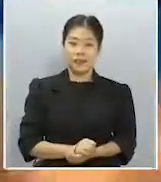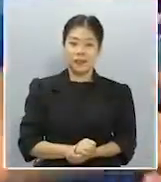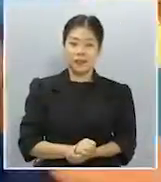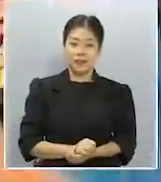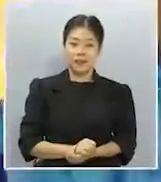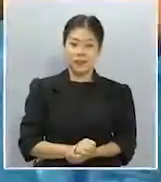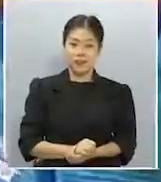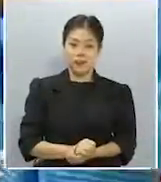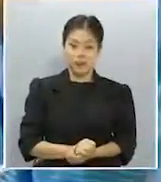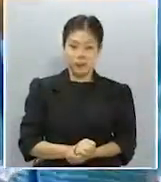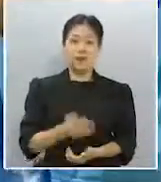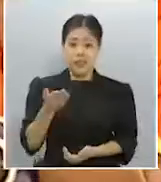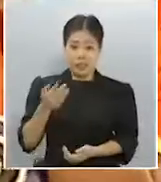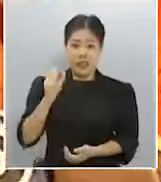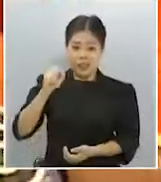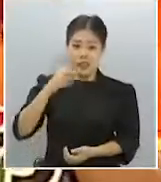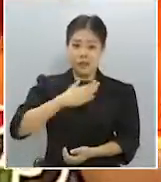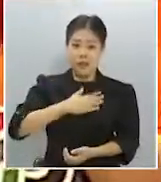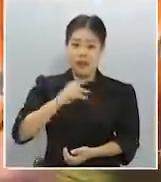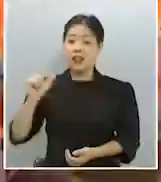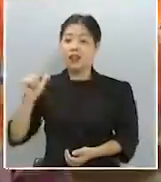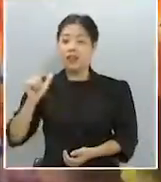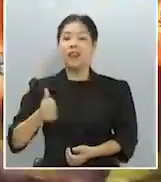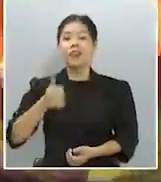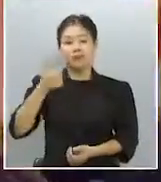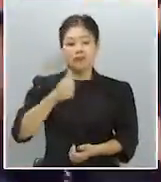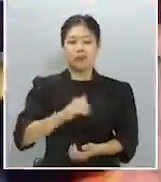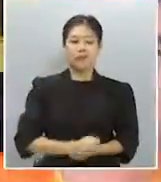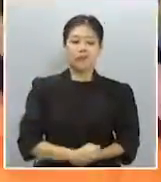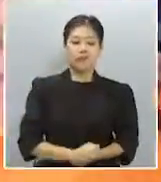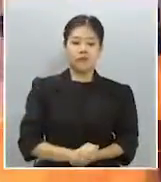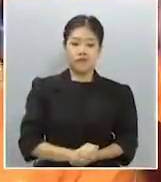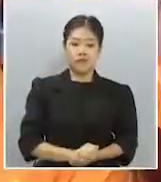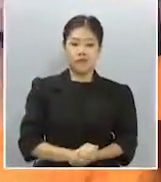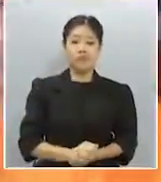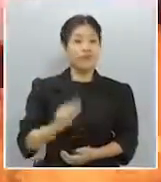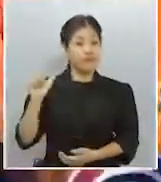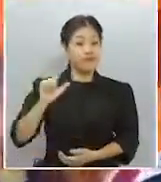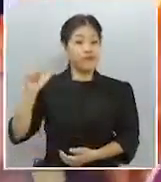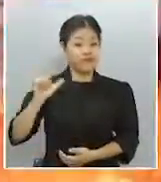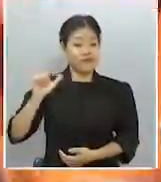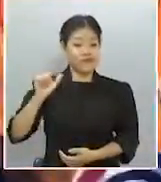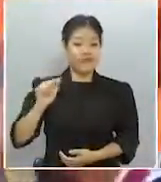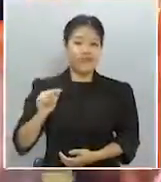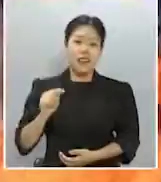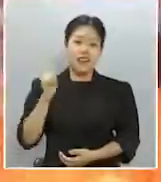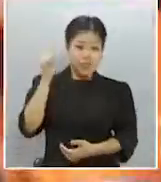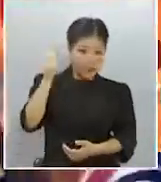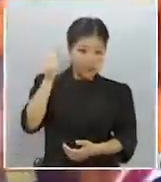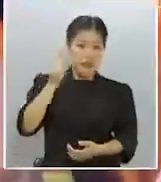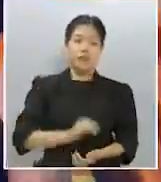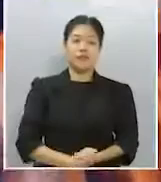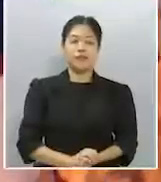มอันนี้คือความฮึกเหิมของทีมเราแหละ ดูเหลืองจัดไป สายเหลืองสายเหลืองสายเหลืองจัดไปจัดไปจั